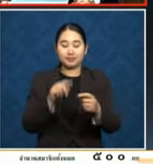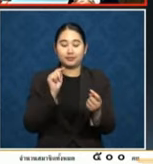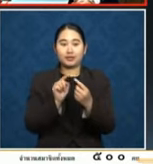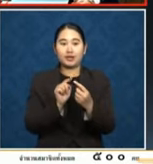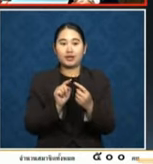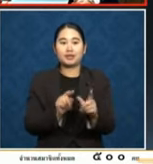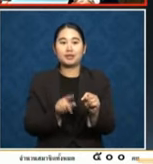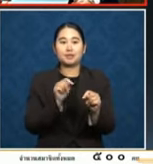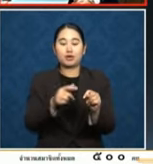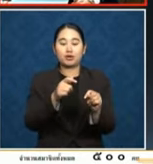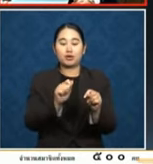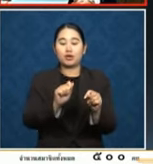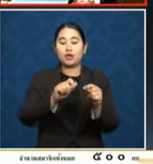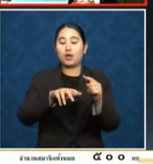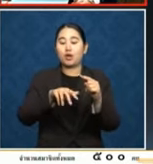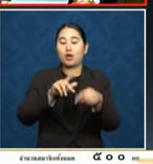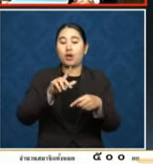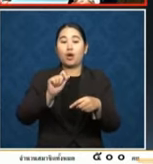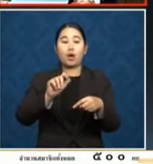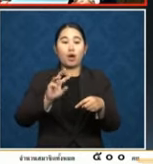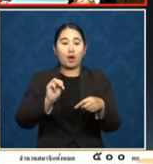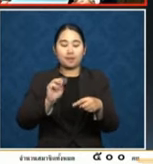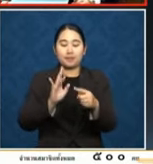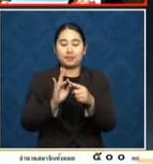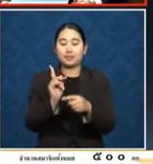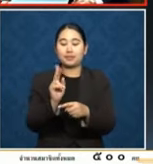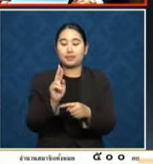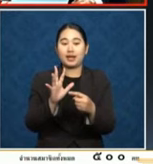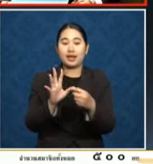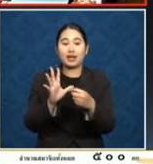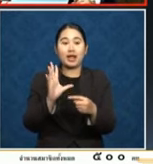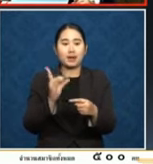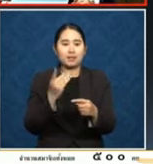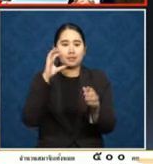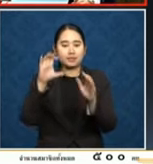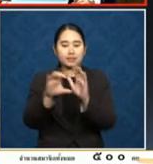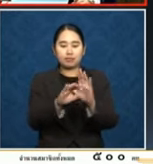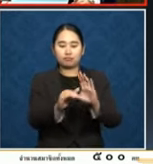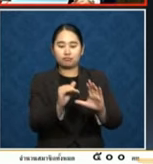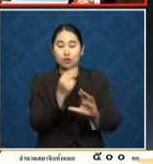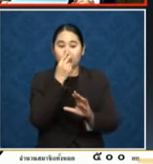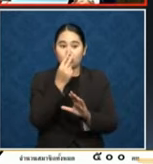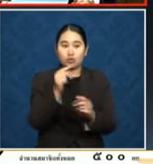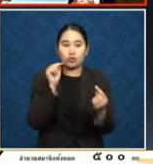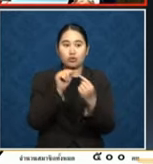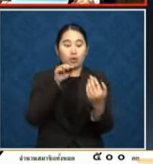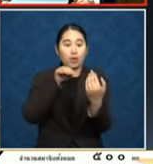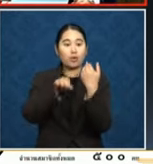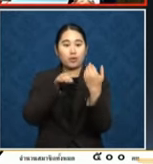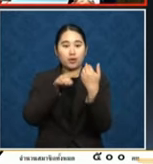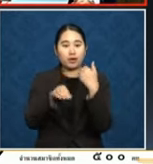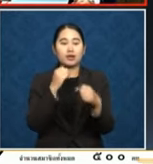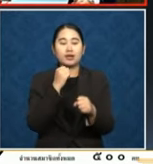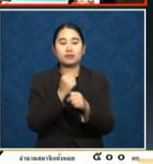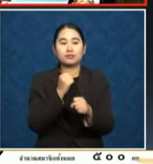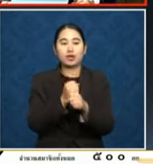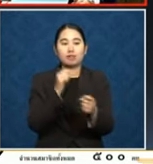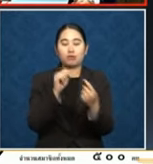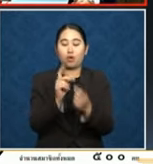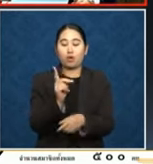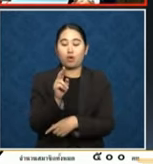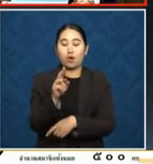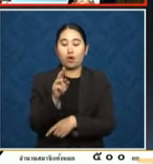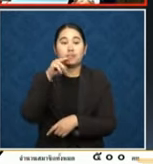ลอ้อมเกตอำเภอปากเกร็ดจังหวัดนนทบุรีส่งภาพมาให้ผมให้เห็นถึงการใช้รถและเจ้าหน้าที่ของกรมชลประท